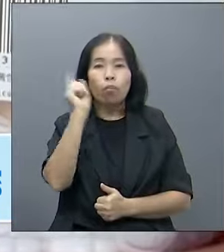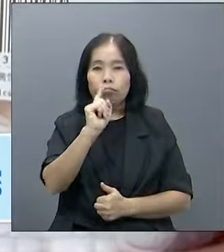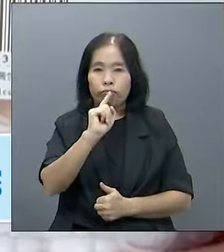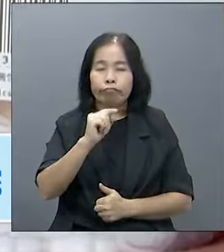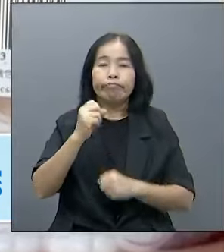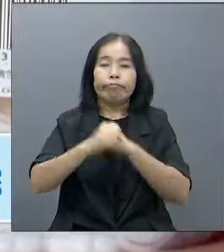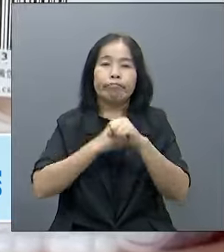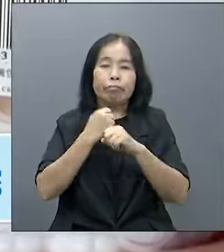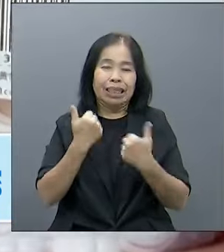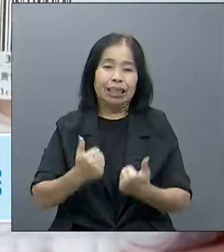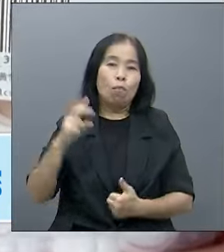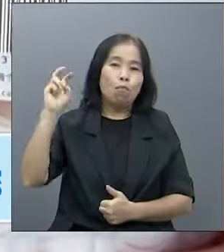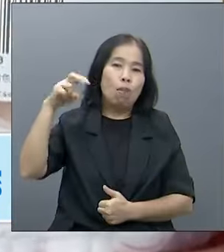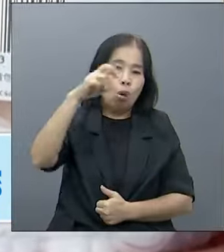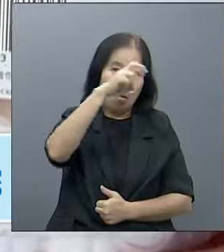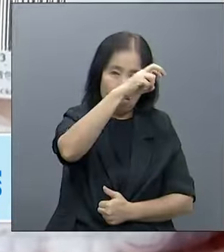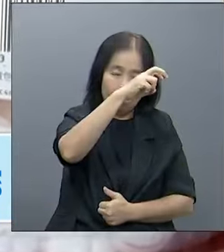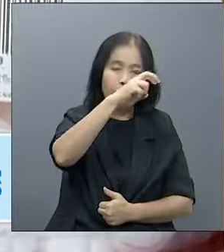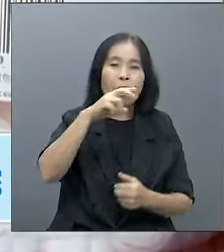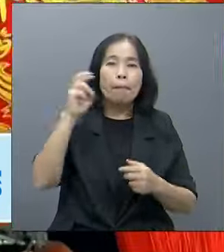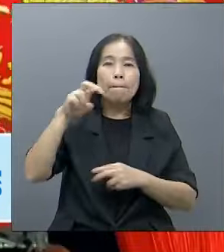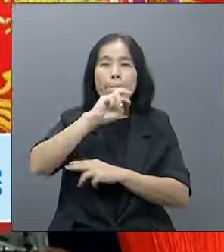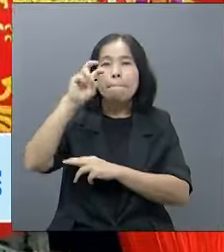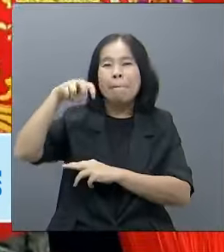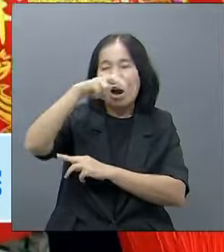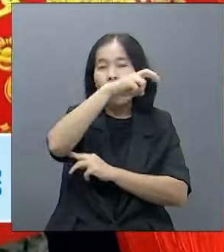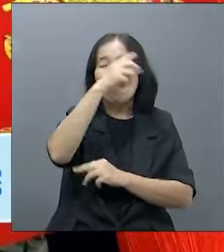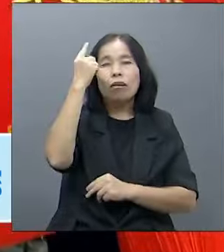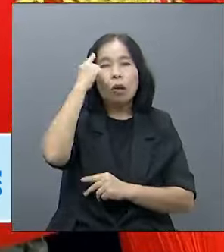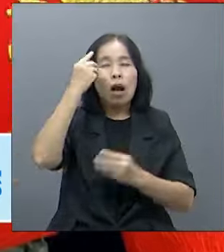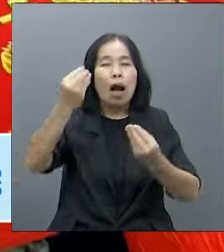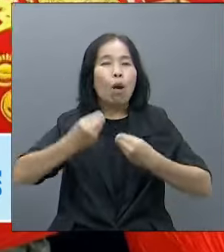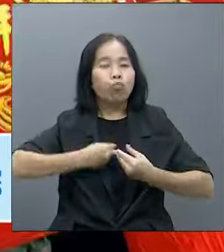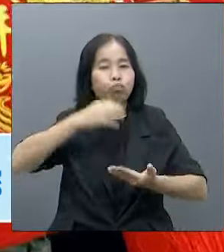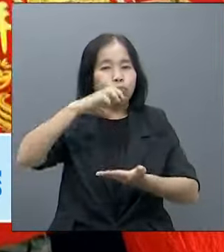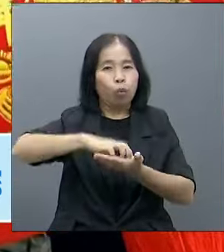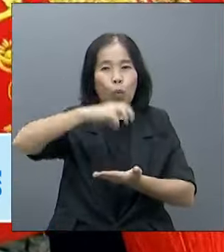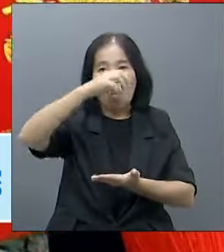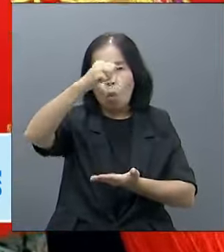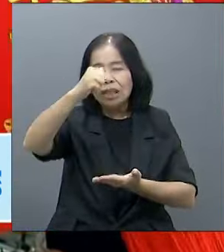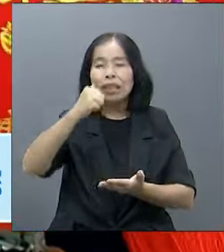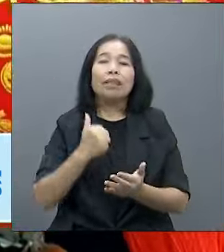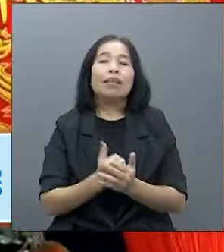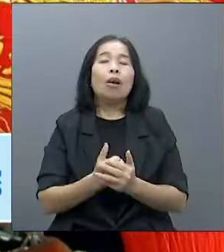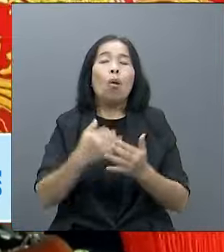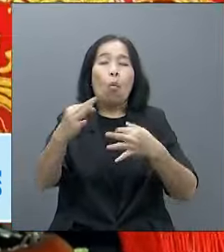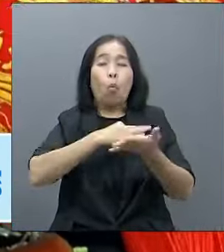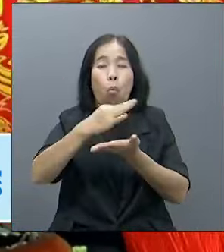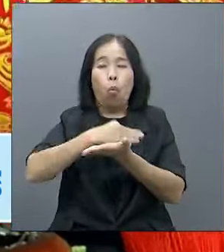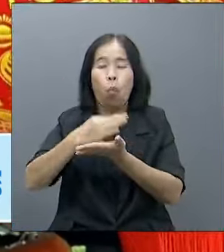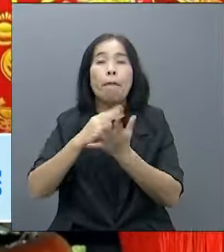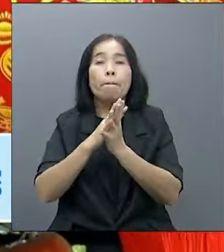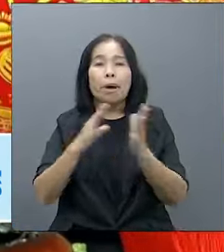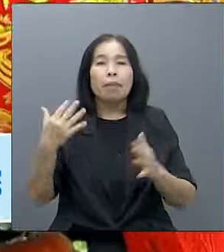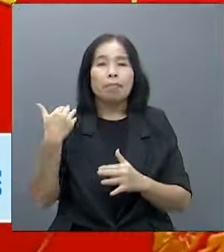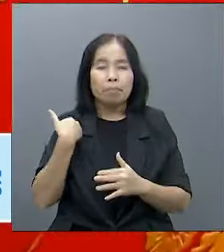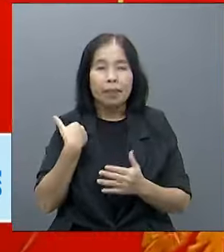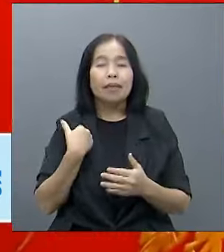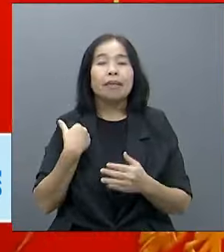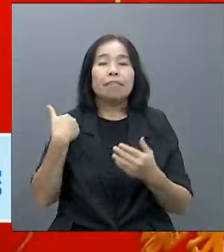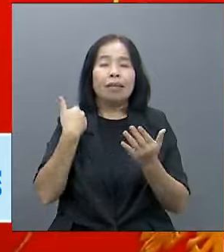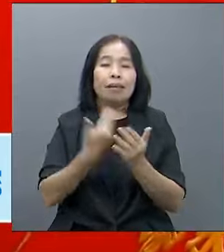นี้ปีมังก ร ก็เชื่อว่าจะเป็นปีที่นำพาความเจริญรุ่งเรืองมาให้ทำให้การเข้ามาอุดหนุนสินค้าเหล่านี้เพิ่มมากขึ้นแล้วก็มีร